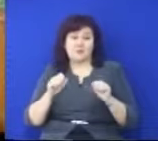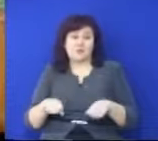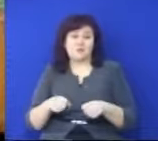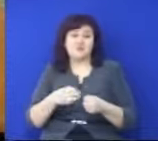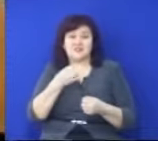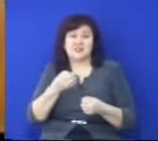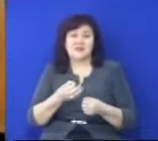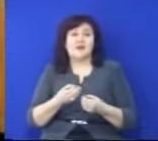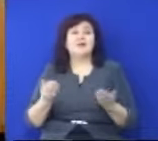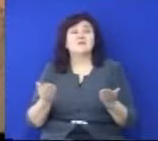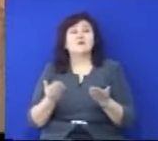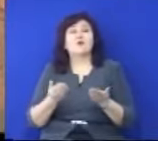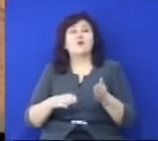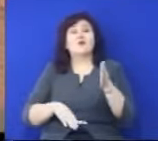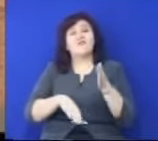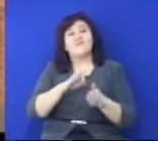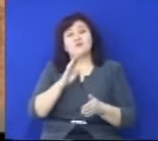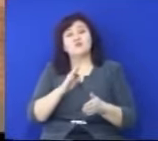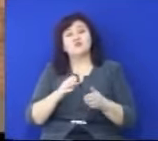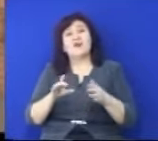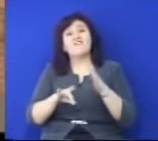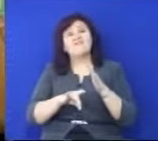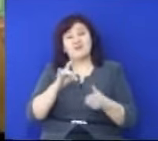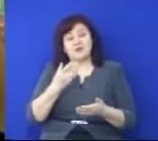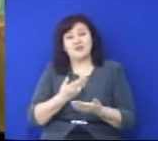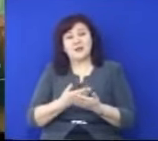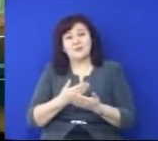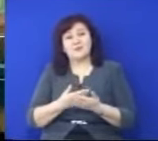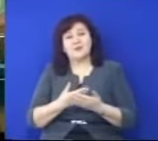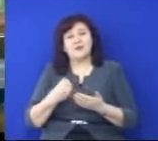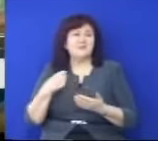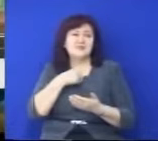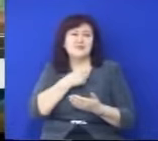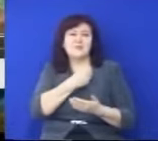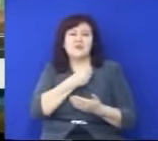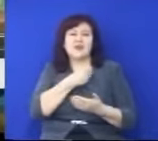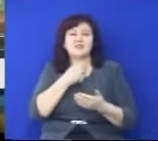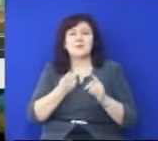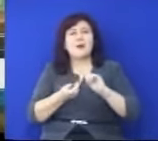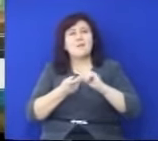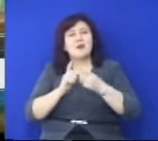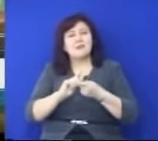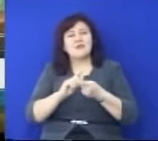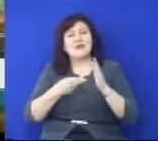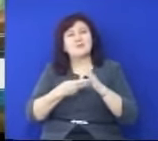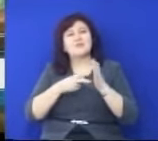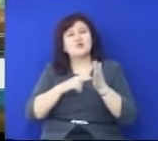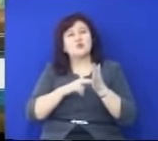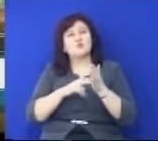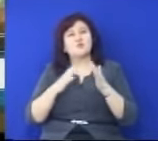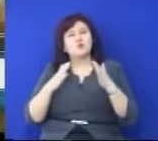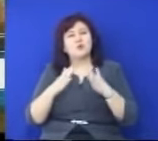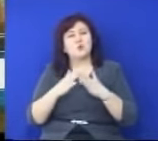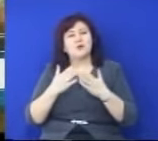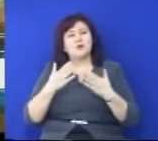еще немножко как біз біраз өз жобамызды енгізсек деп едік. Өйткені біз жолдасым екеуміз ғанамыз. Бізге